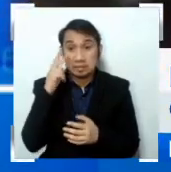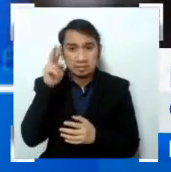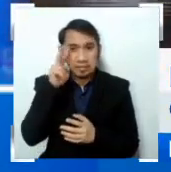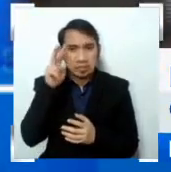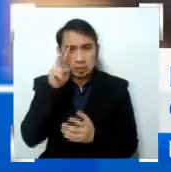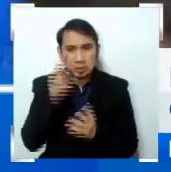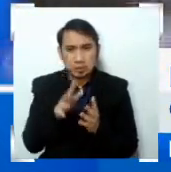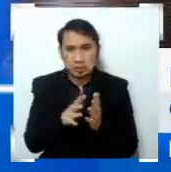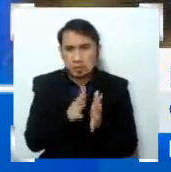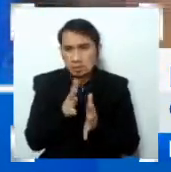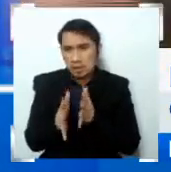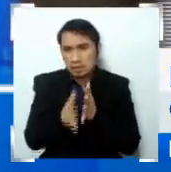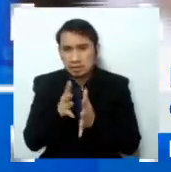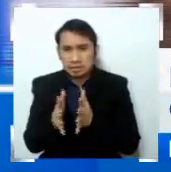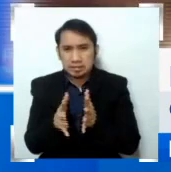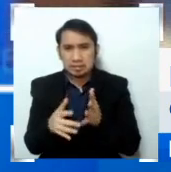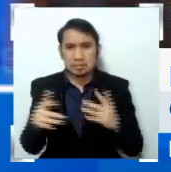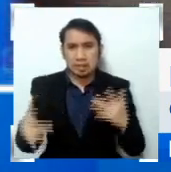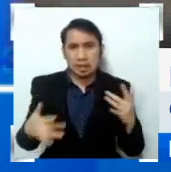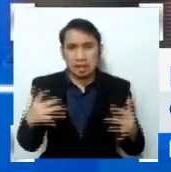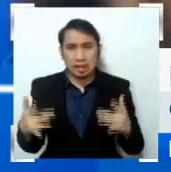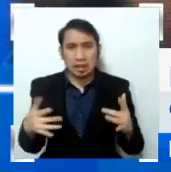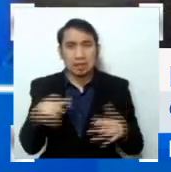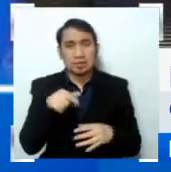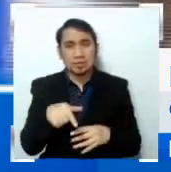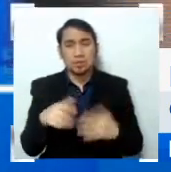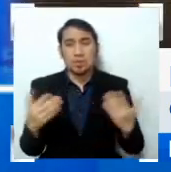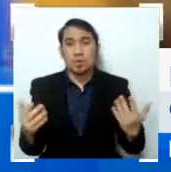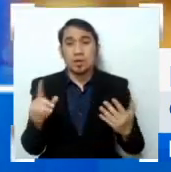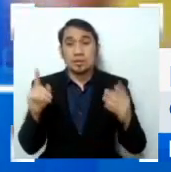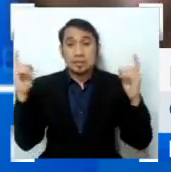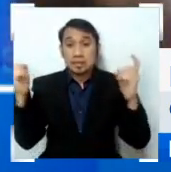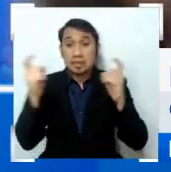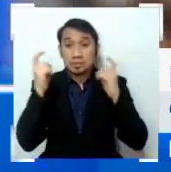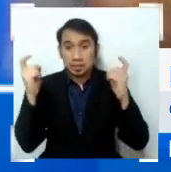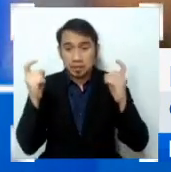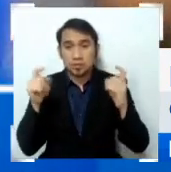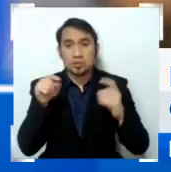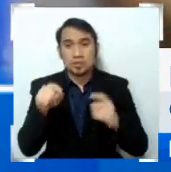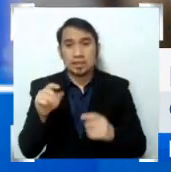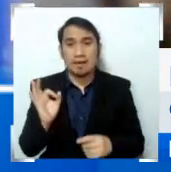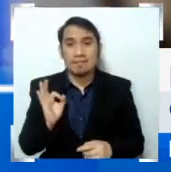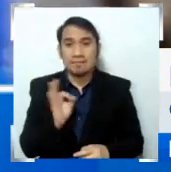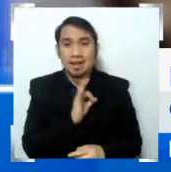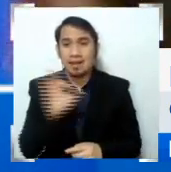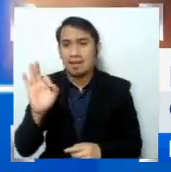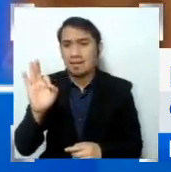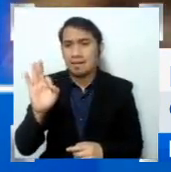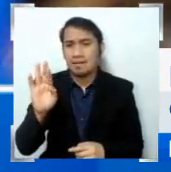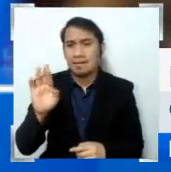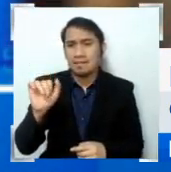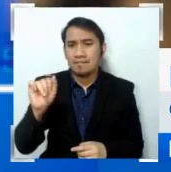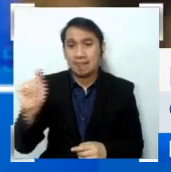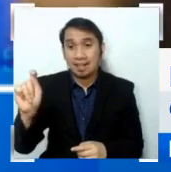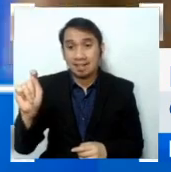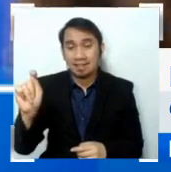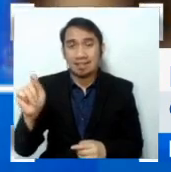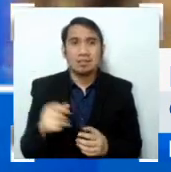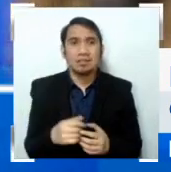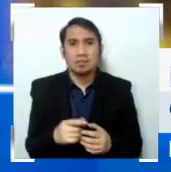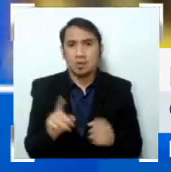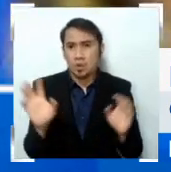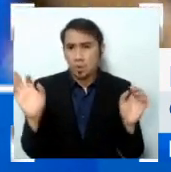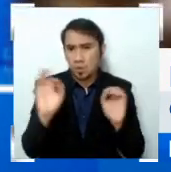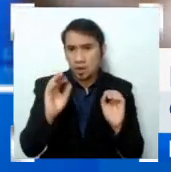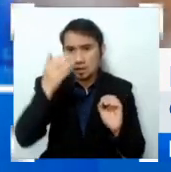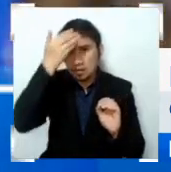Todo party ang mga dumalo sa chapter anniversary celebration ng isang fraternity sa Pili, Camarines Sur. Walang face mask at shield